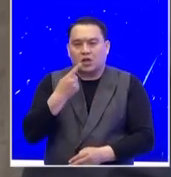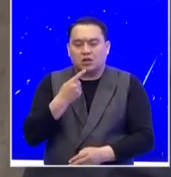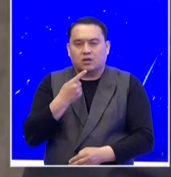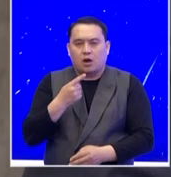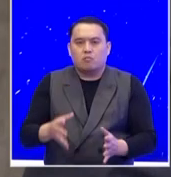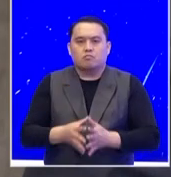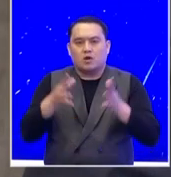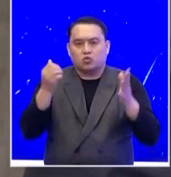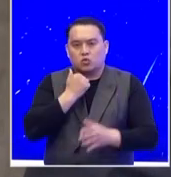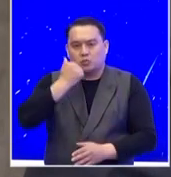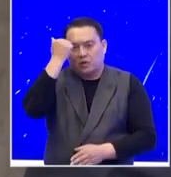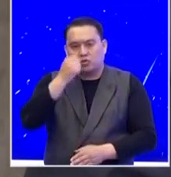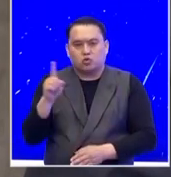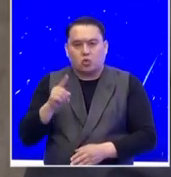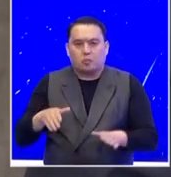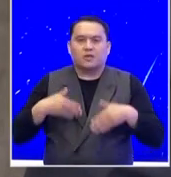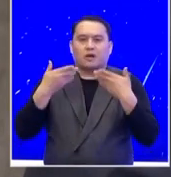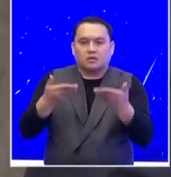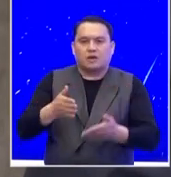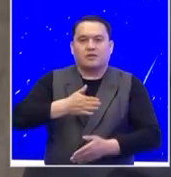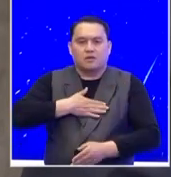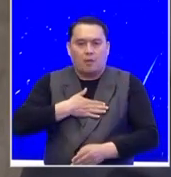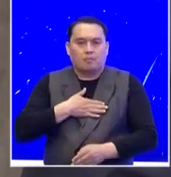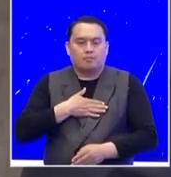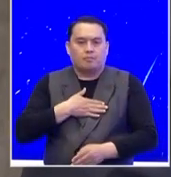сказать большое спасибо, что предоставило нам